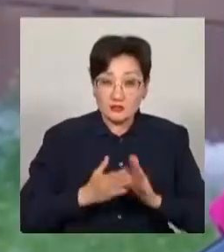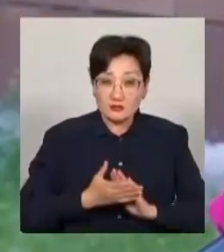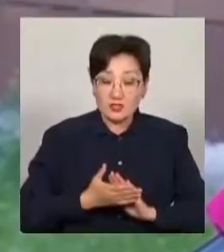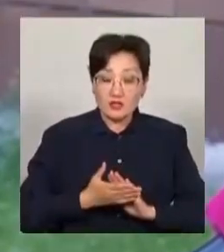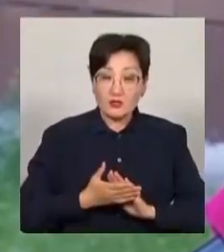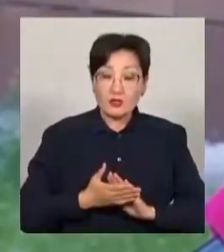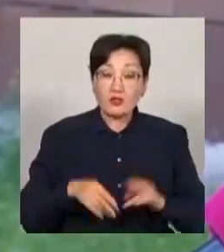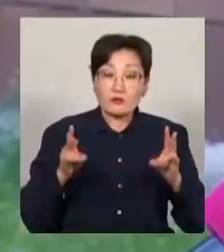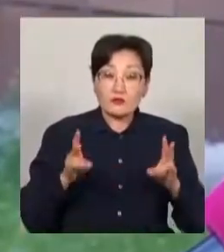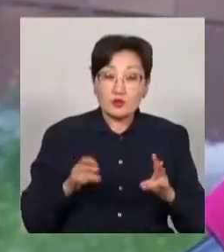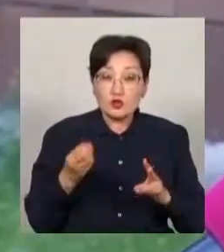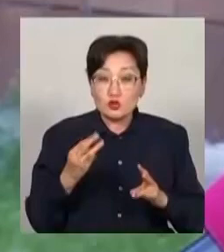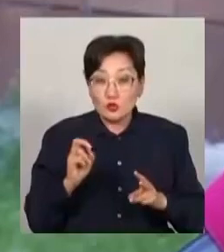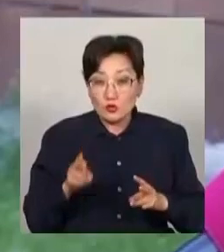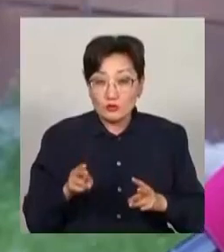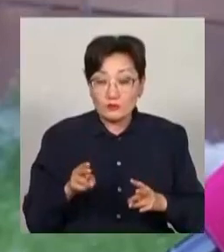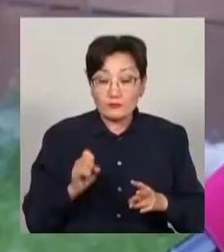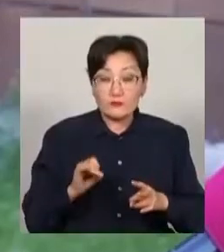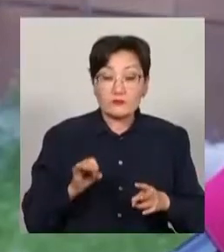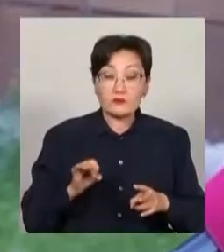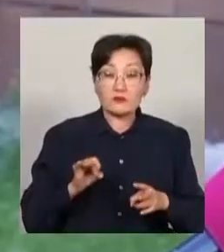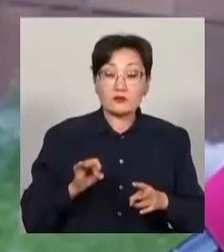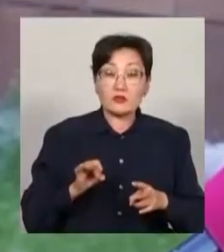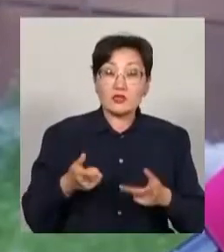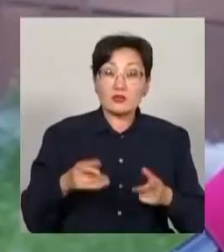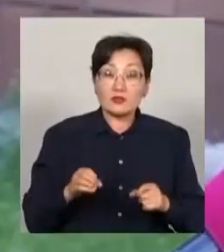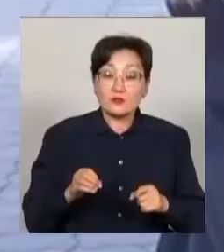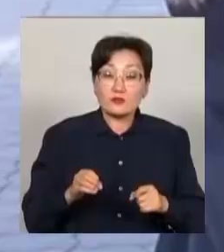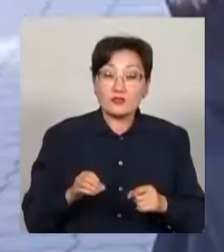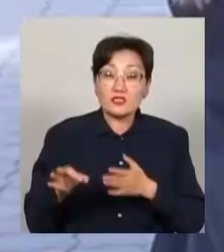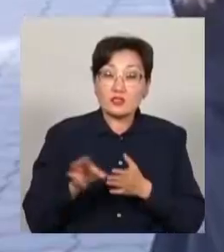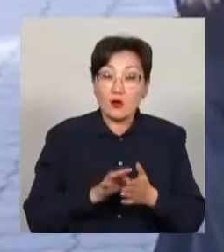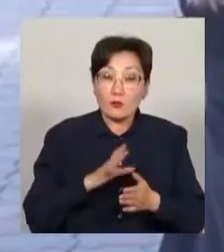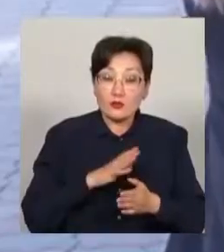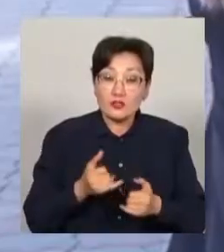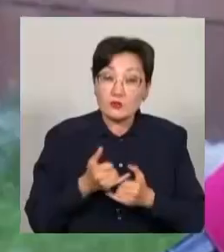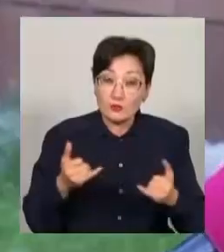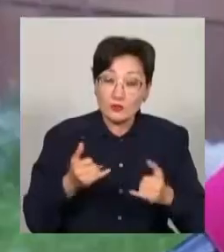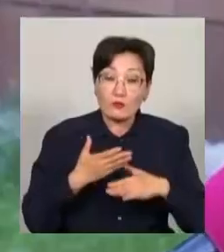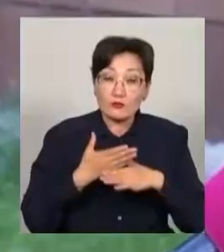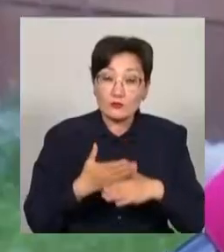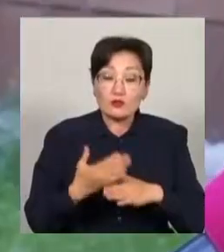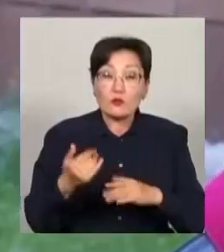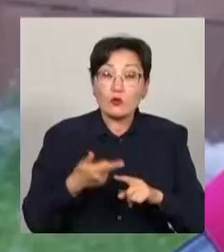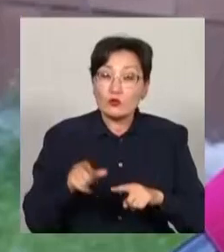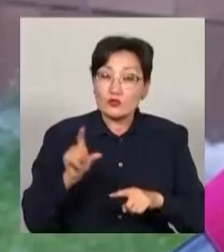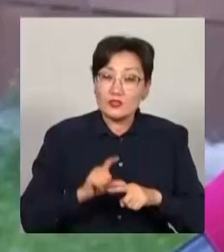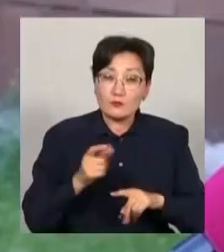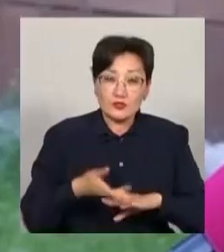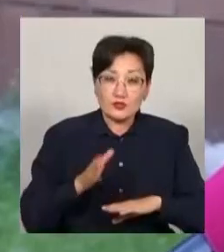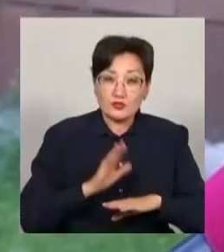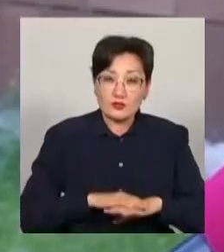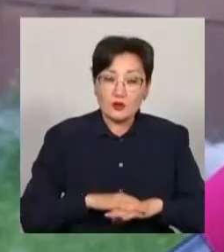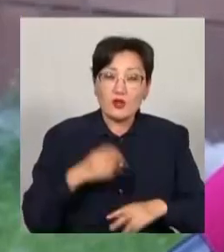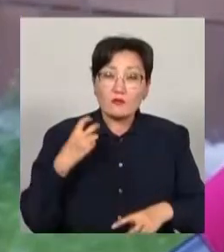в травматическом шоке, где непосредственно сразу же была оказана помощь. У него очень тяжелые